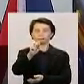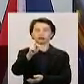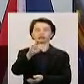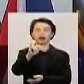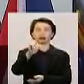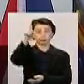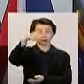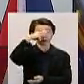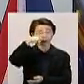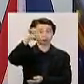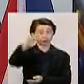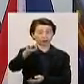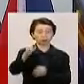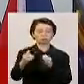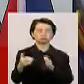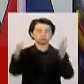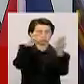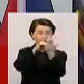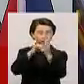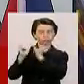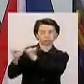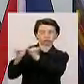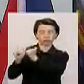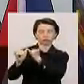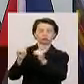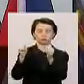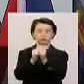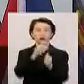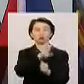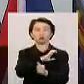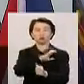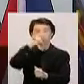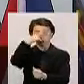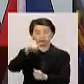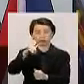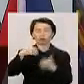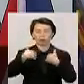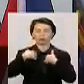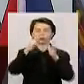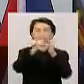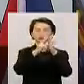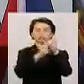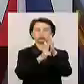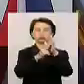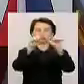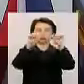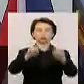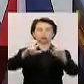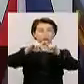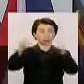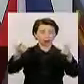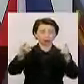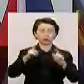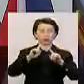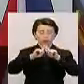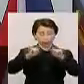siasatan bersama. Operasi bersama ni kita masih belum laksanakan lagi kerana kita ada mempunyai sistem undang-undang yang berbeza, ya. Tapi yang paling mustahil